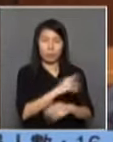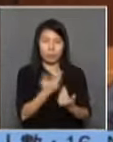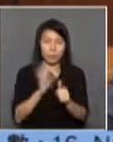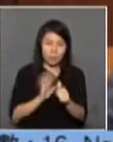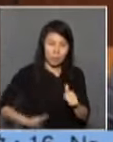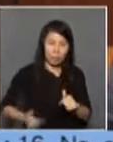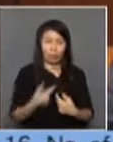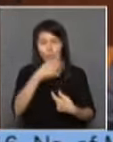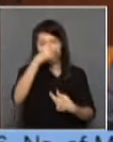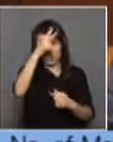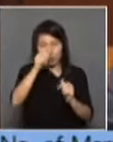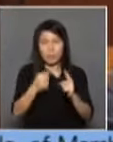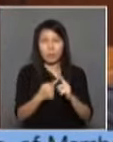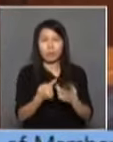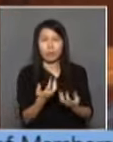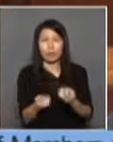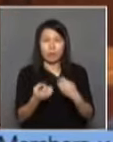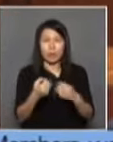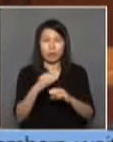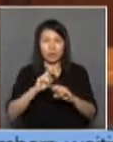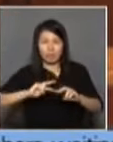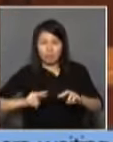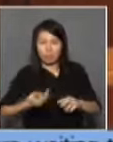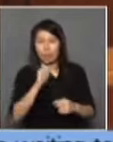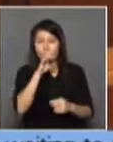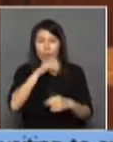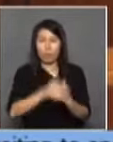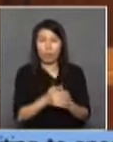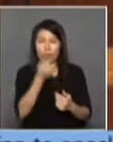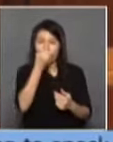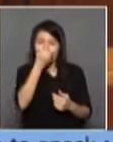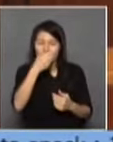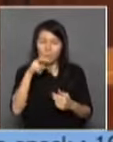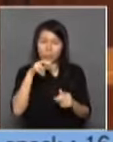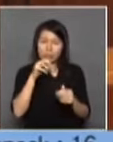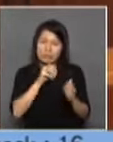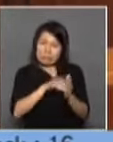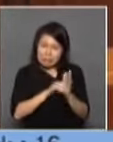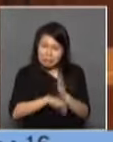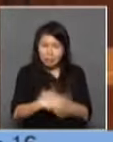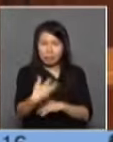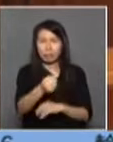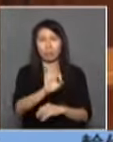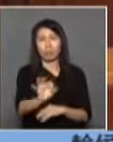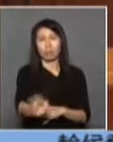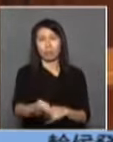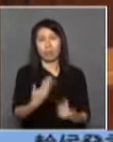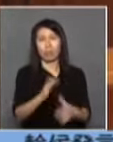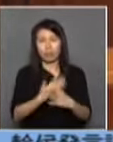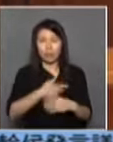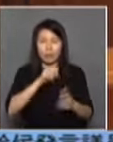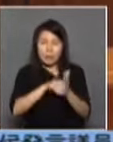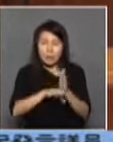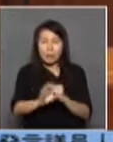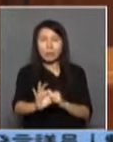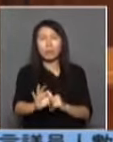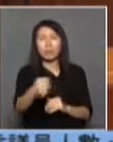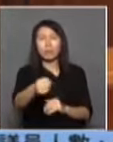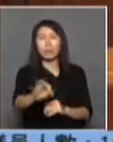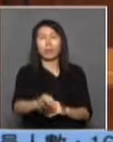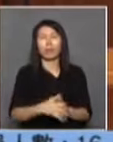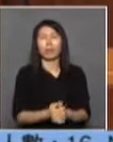士，他就做一個演繹，他就說呢現在連香港剩下的少少權力都沒有了，因為你說沒有剩餘權力。我作為